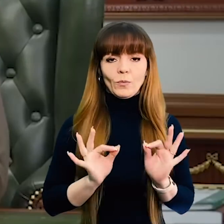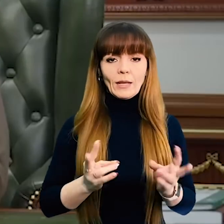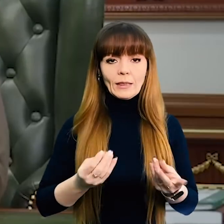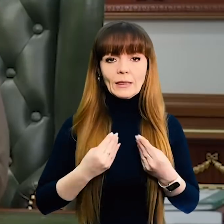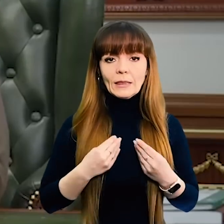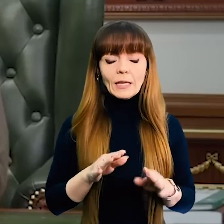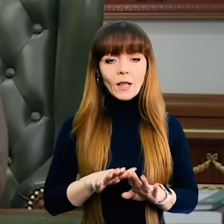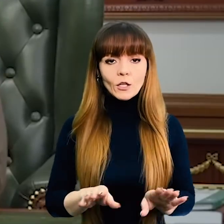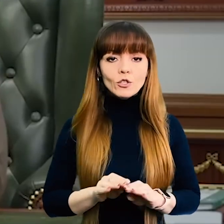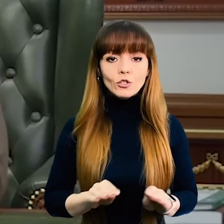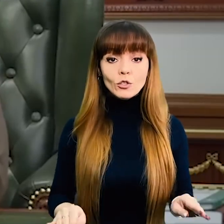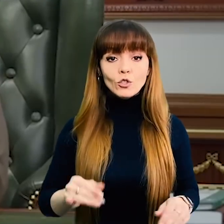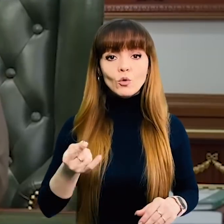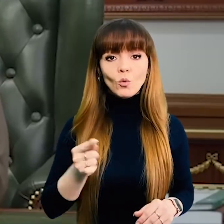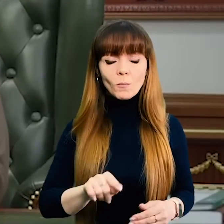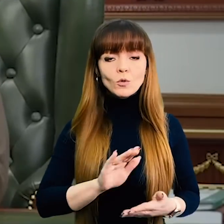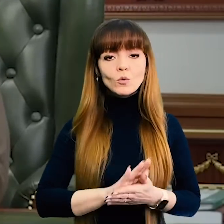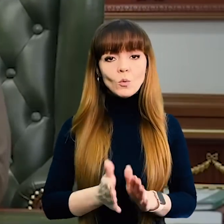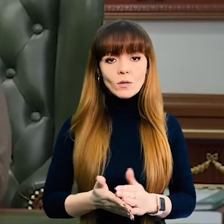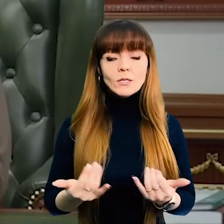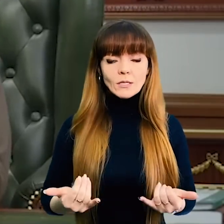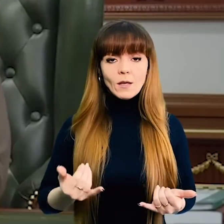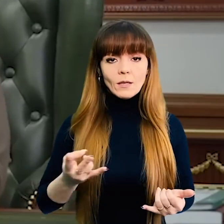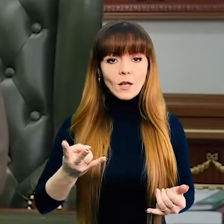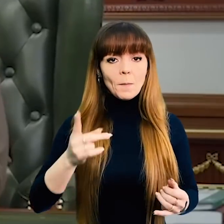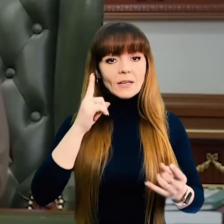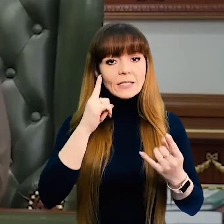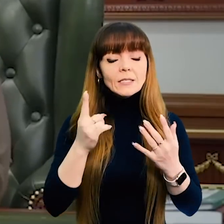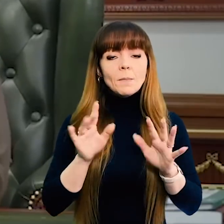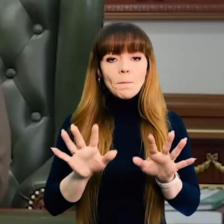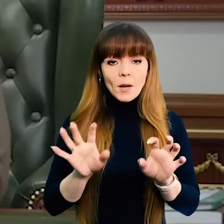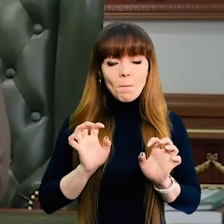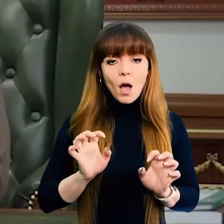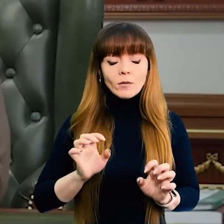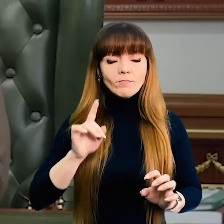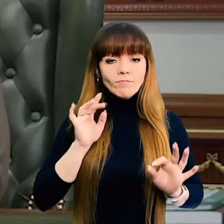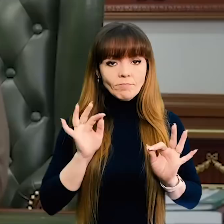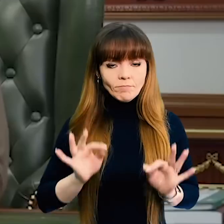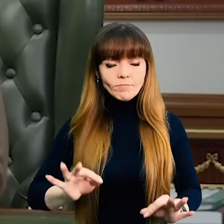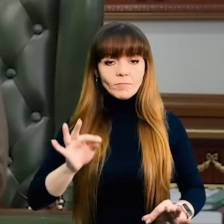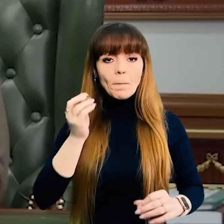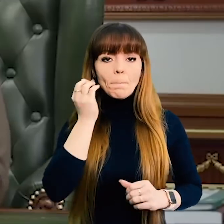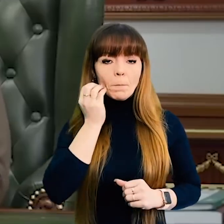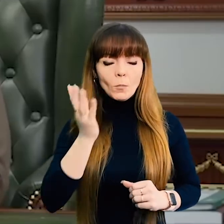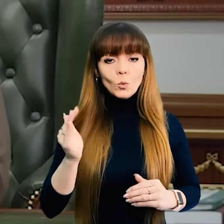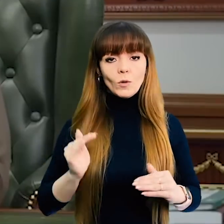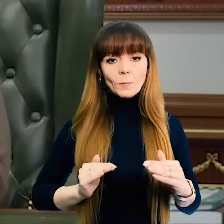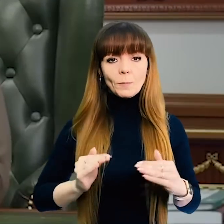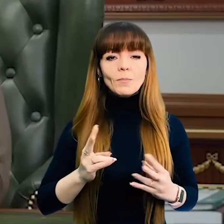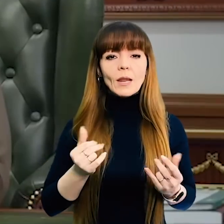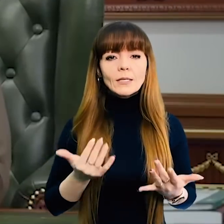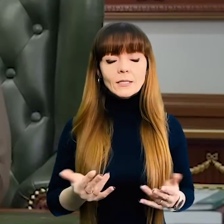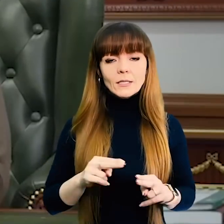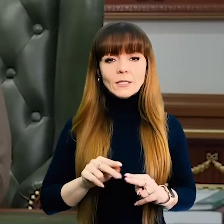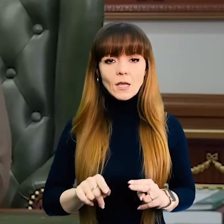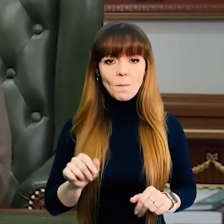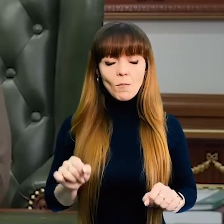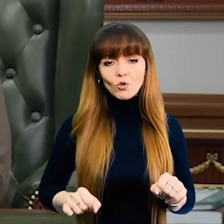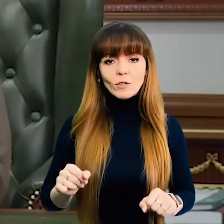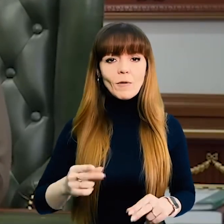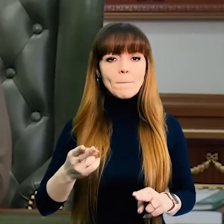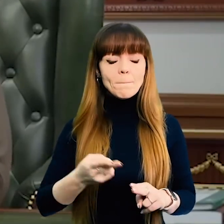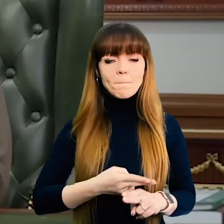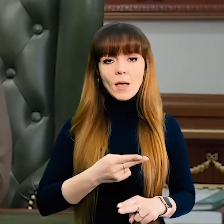коридору, не дали тишу. Тому ситуацію зараз треба сприймати врівноважено, мудро, наскільки